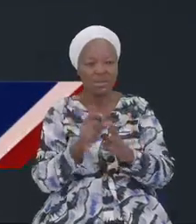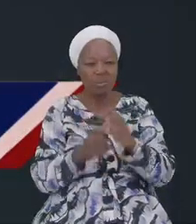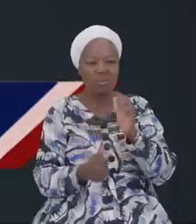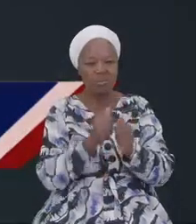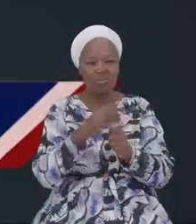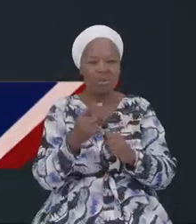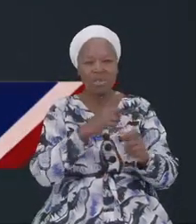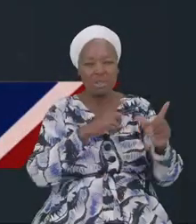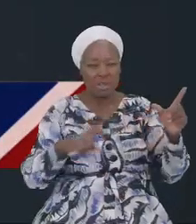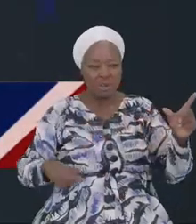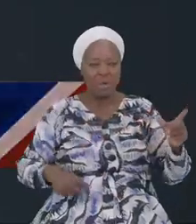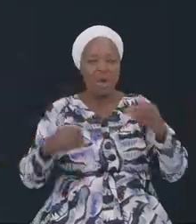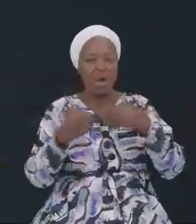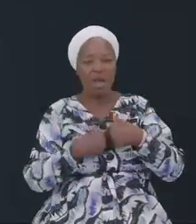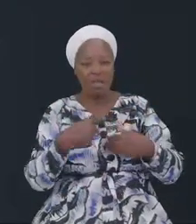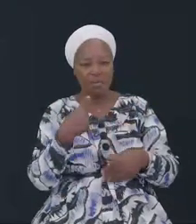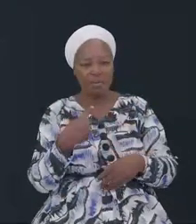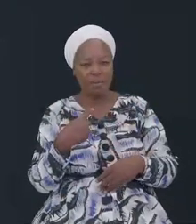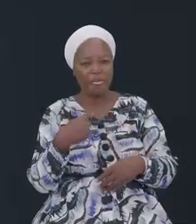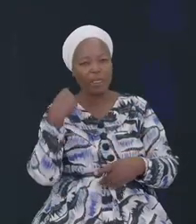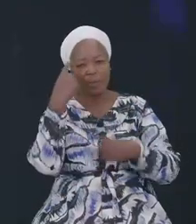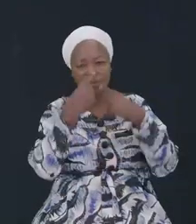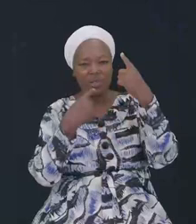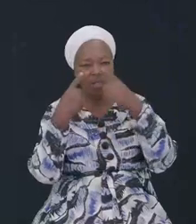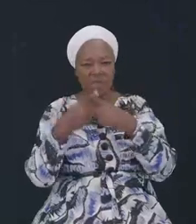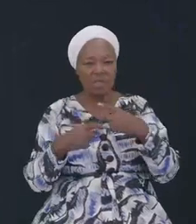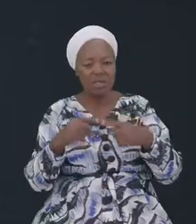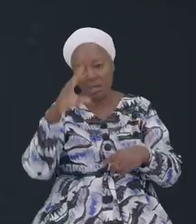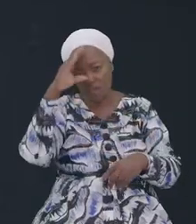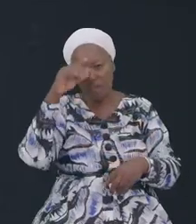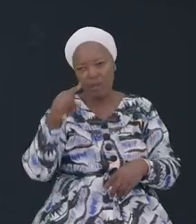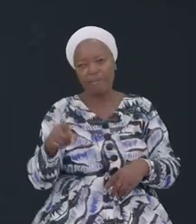Parole que l'Éternel a prononcée contre lui.